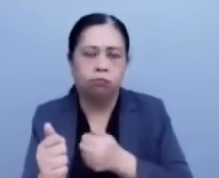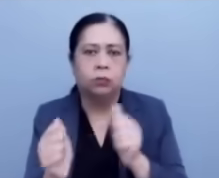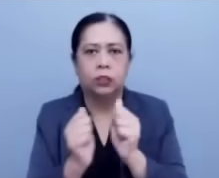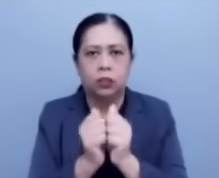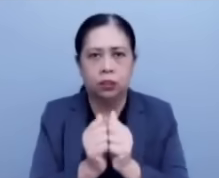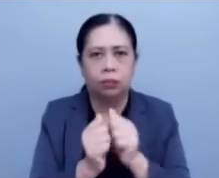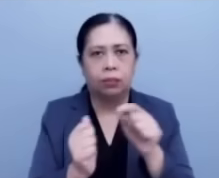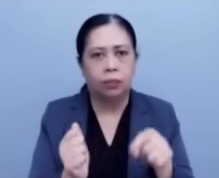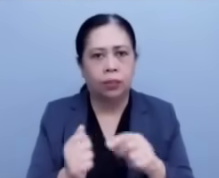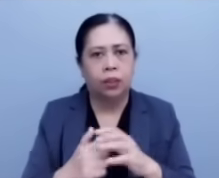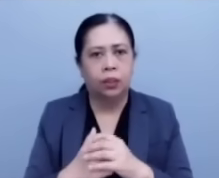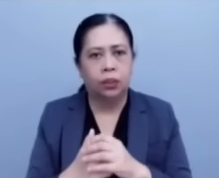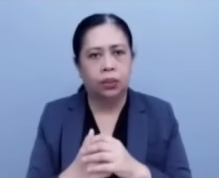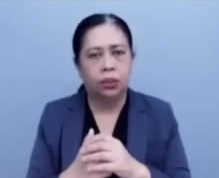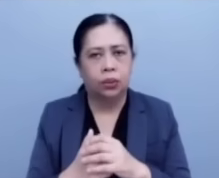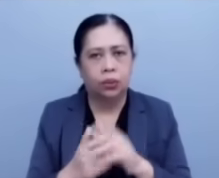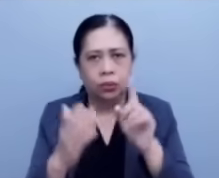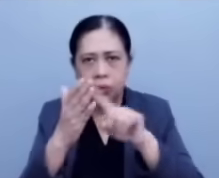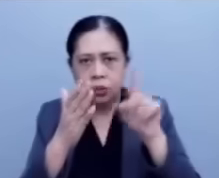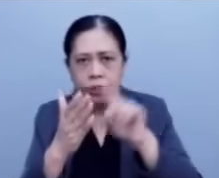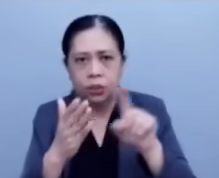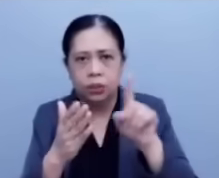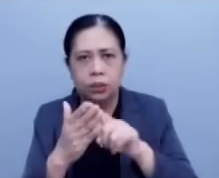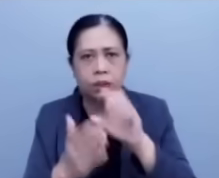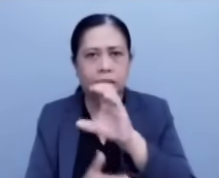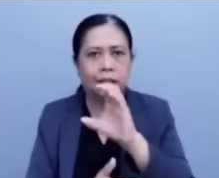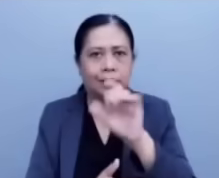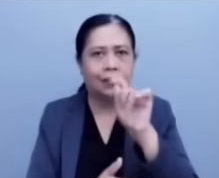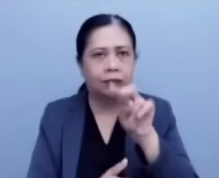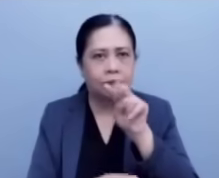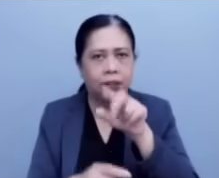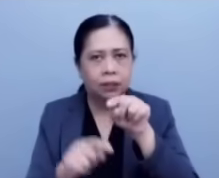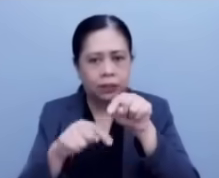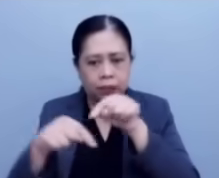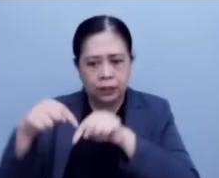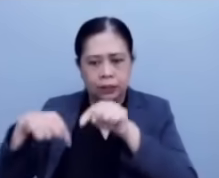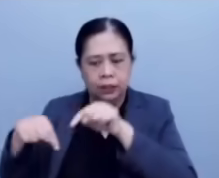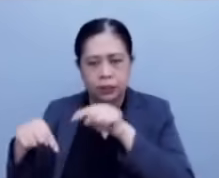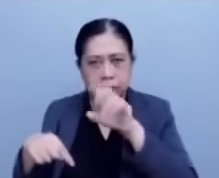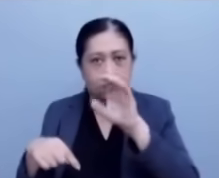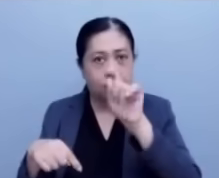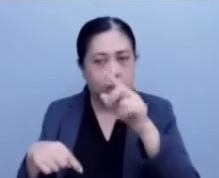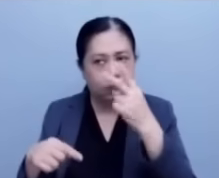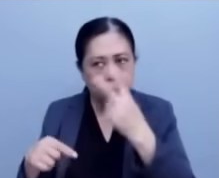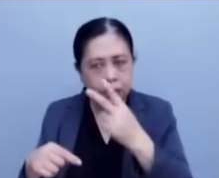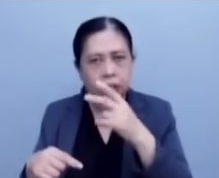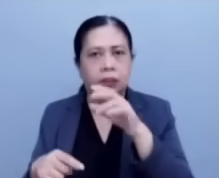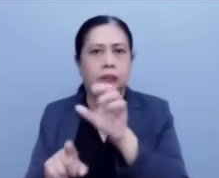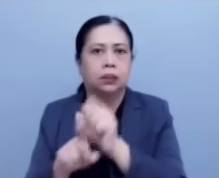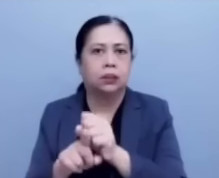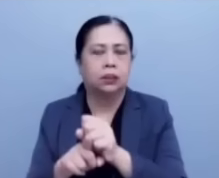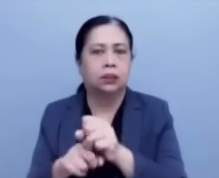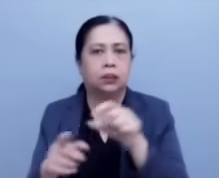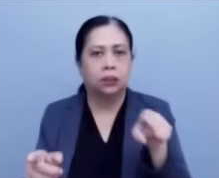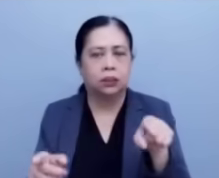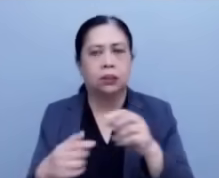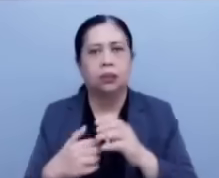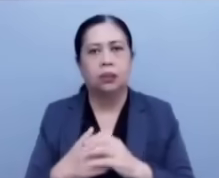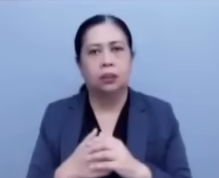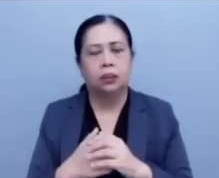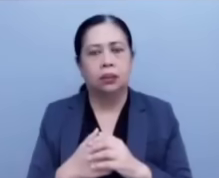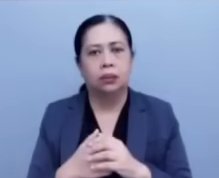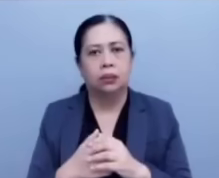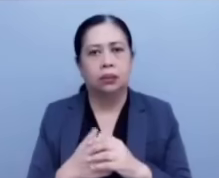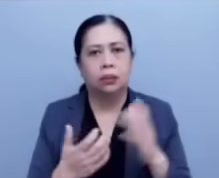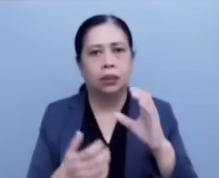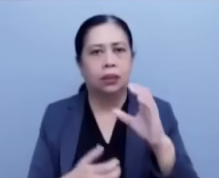yung pag-check po nila ng mga CCTV. At isa nga po doon sa CCTV footages na nakuha nga po ng Cavite